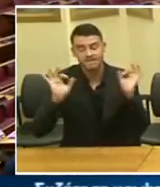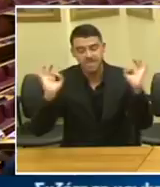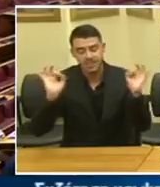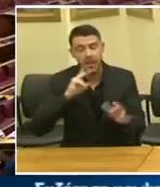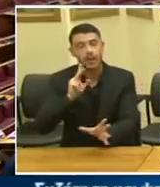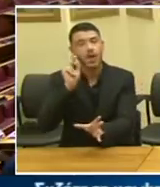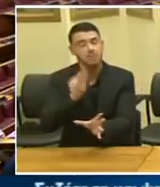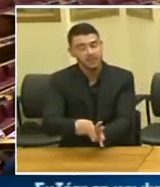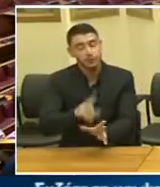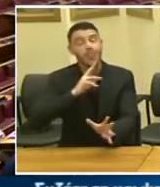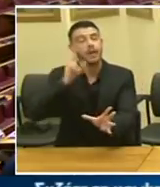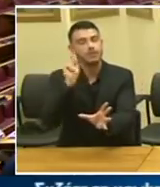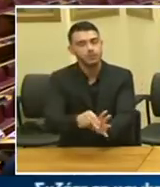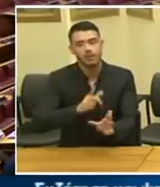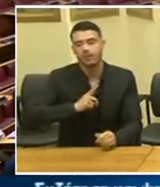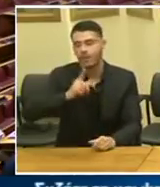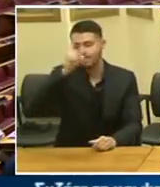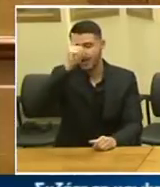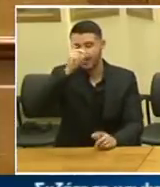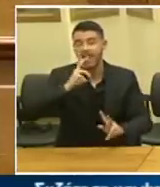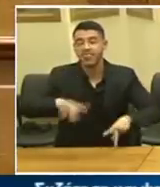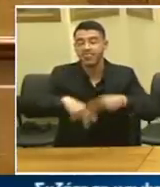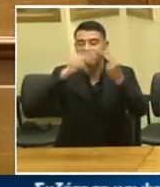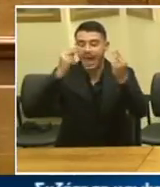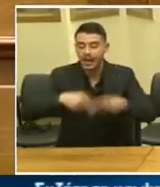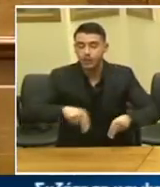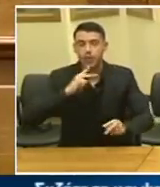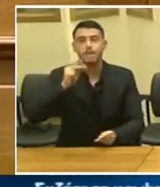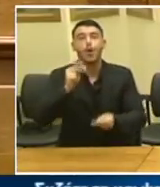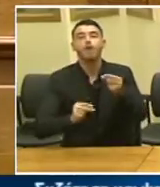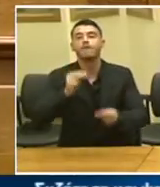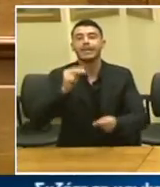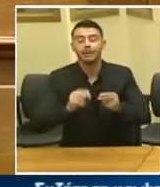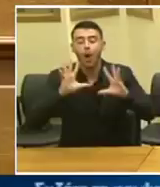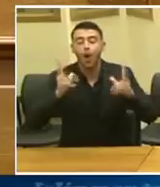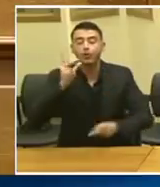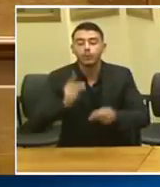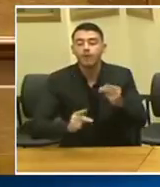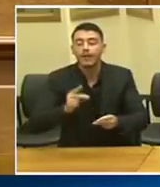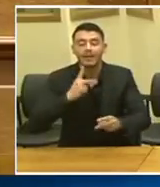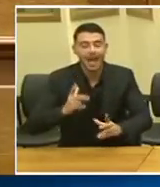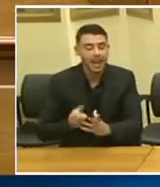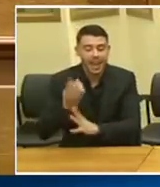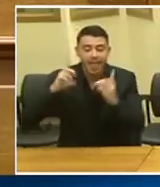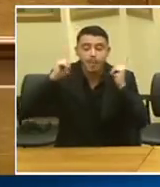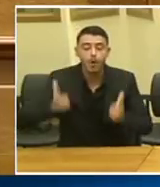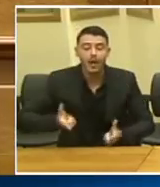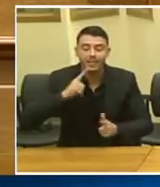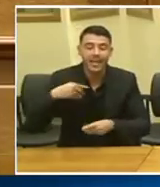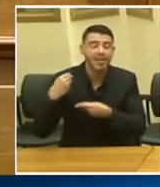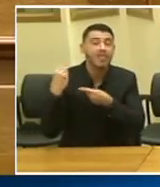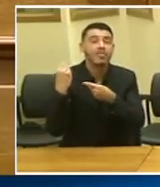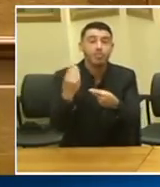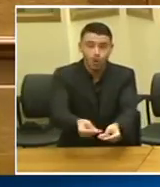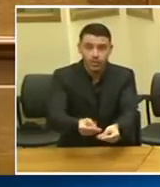και με περηφάνεια. Θα λύσουμε όσα προβλήματα δημιουργήσατε εσείς που θέλετε μια χώρα φοβική και ένα λαό